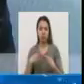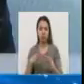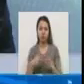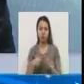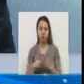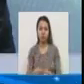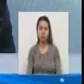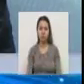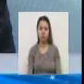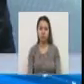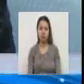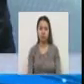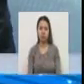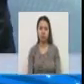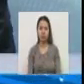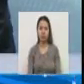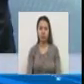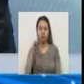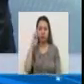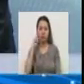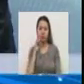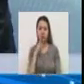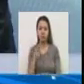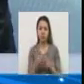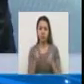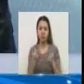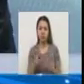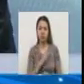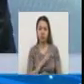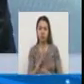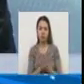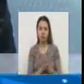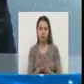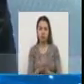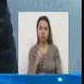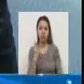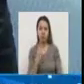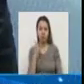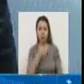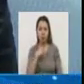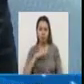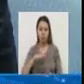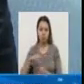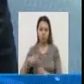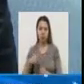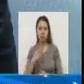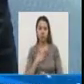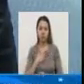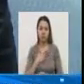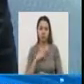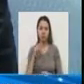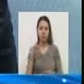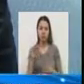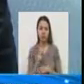бағасы. Қазақстанның Біріккен ұлттар ұйымы қауіпсіздік кеңесіндегі қызметінің бірінші жылы өтті. Біз кеңестің